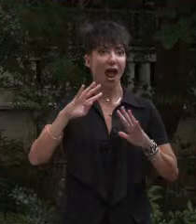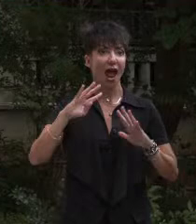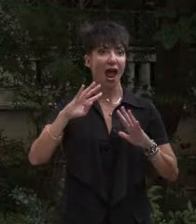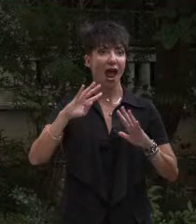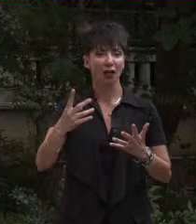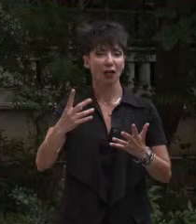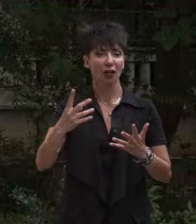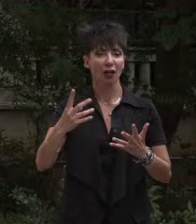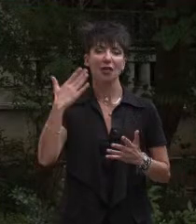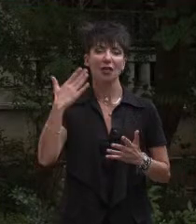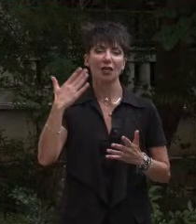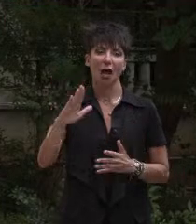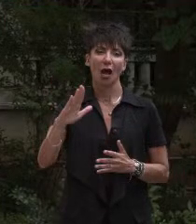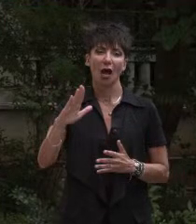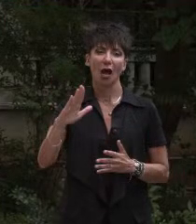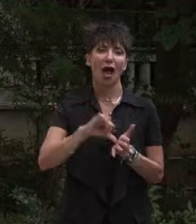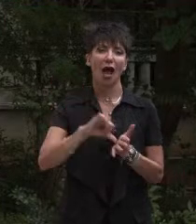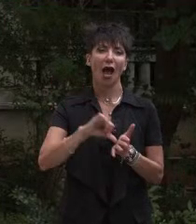Τρίχας Γεώργιος.